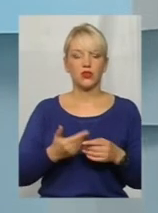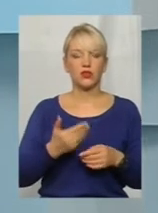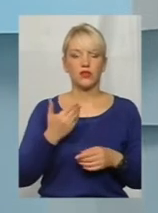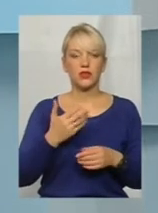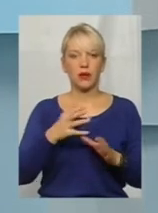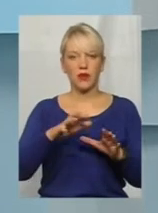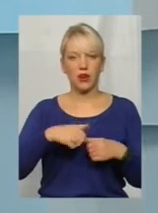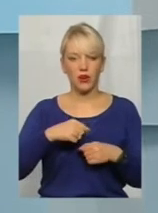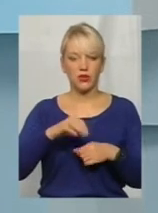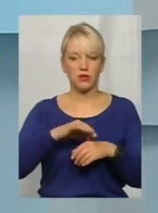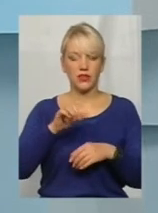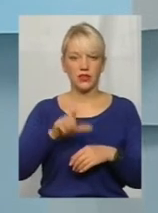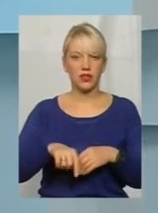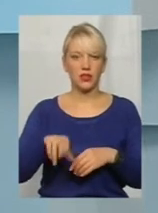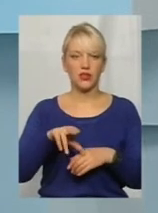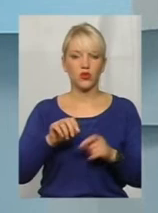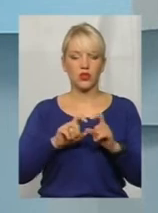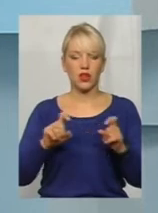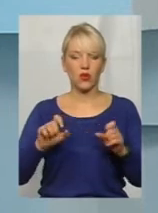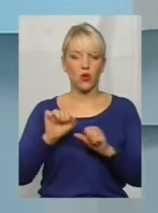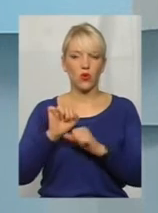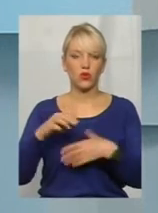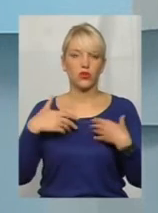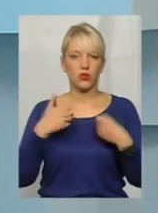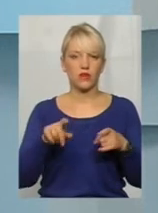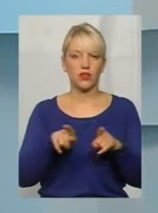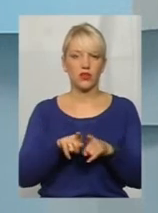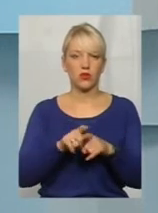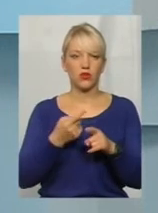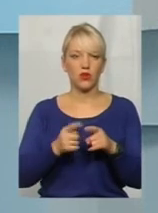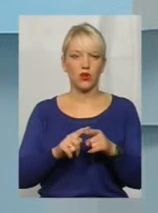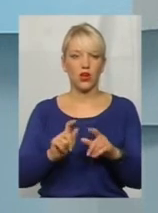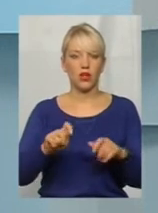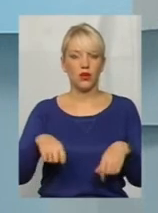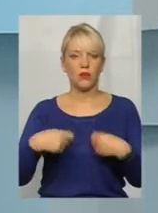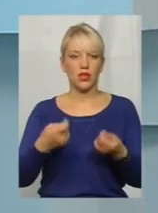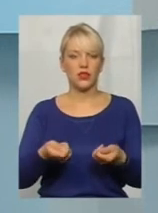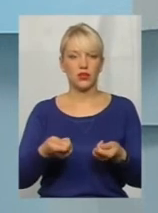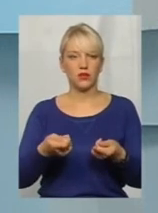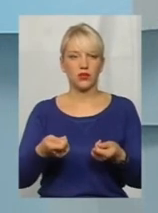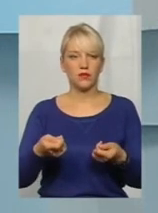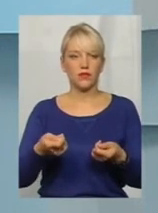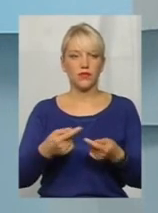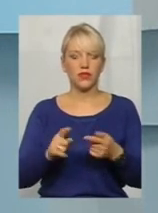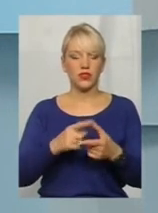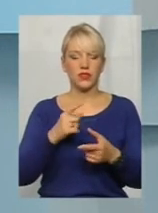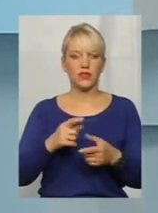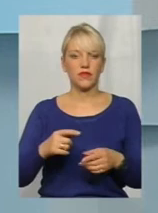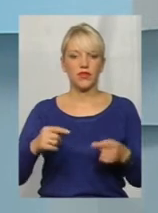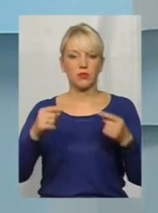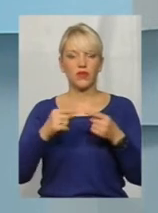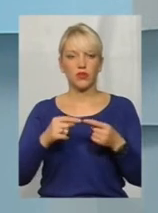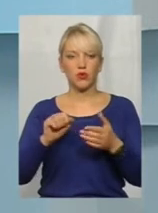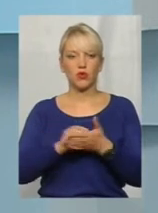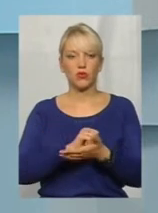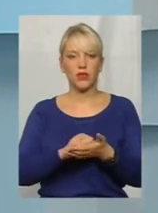забирають пацієнта до закладу охорони здоров'я, вони його також передають чи з відповідною документацією медичною.